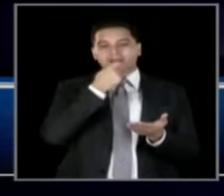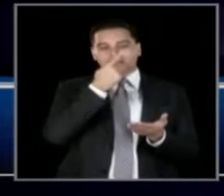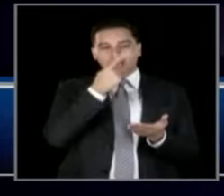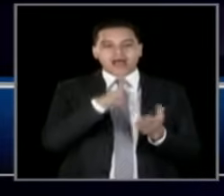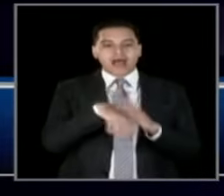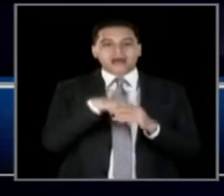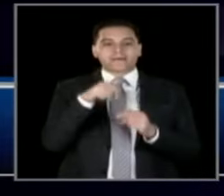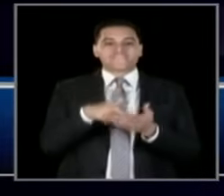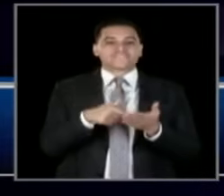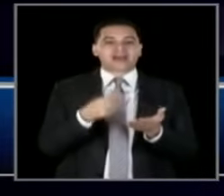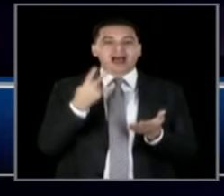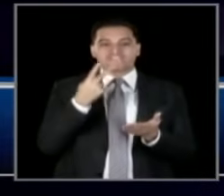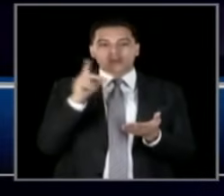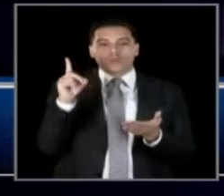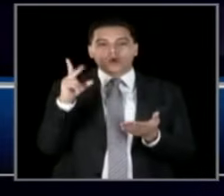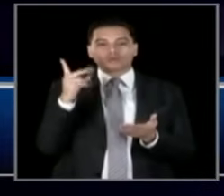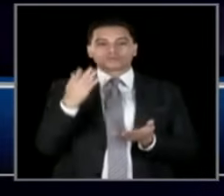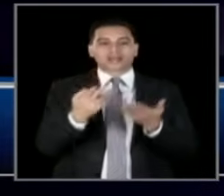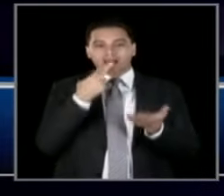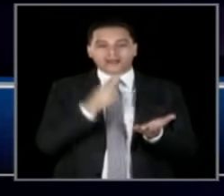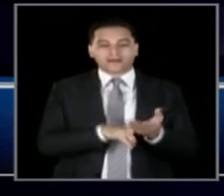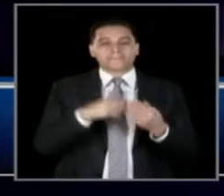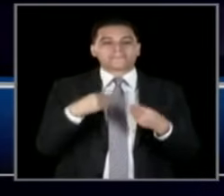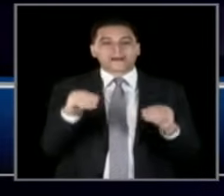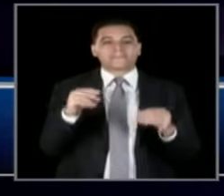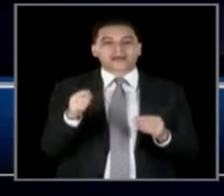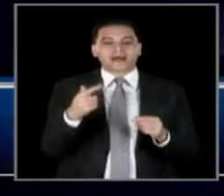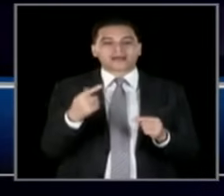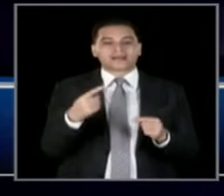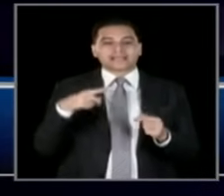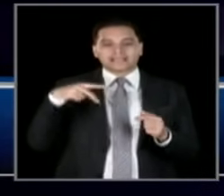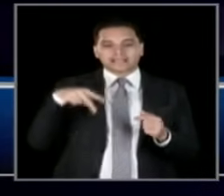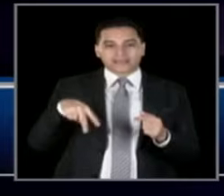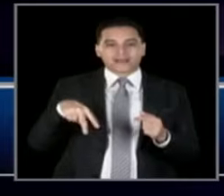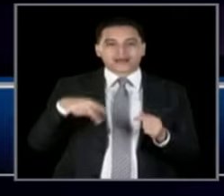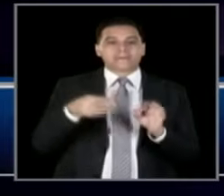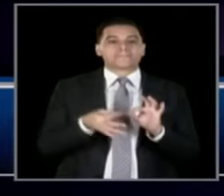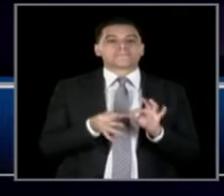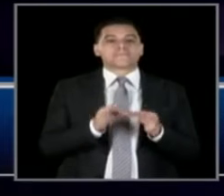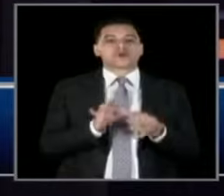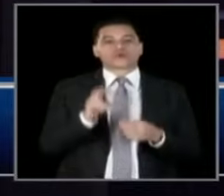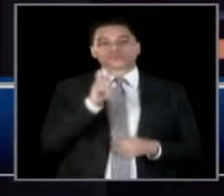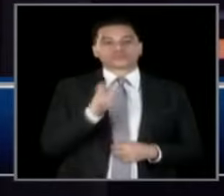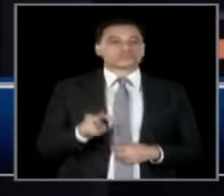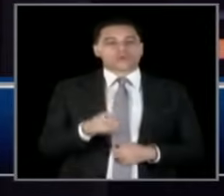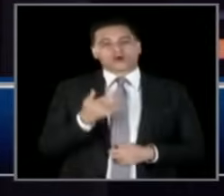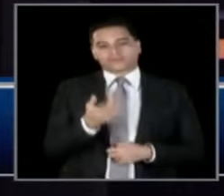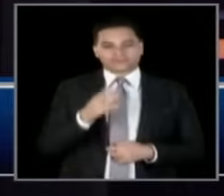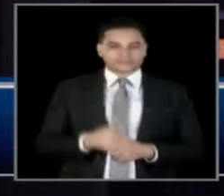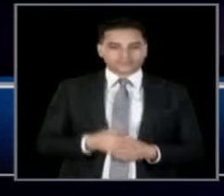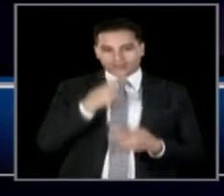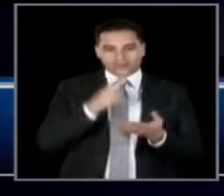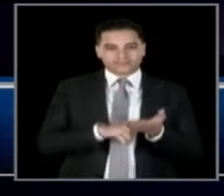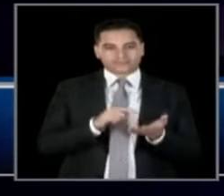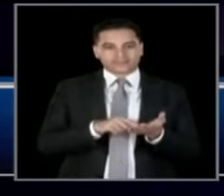في مزاد سنة 2021 اتباع بكام بقى؟ ب8 مليون دولار. عشان